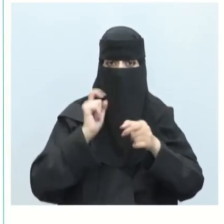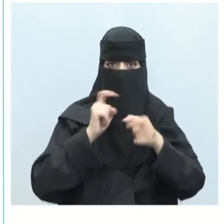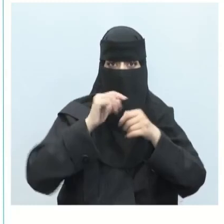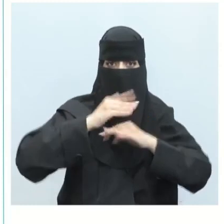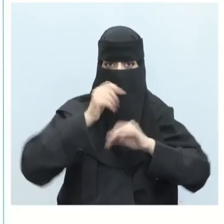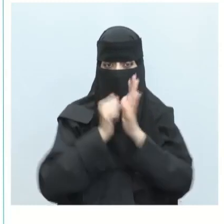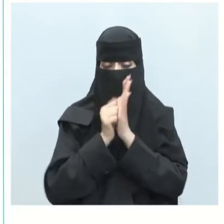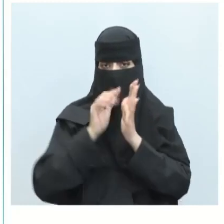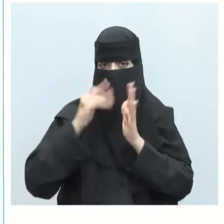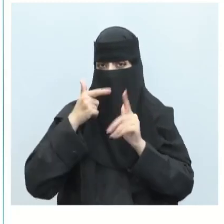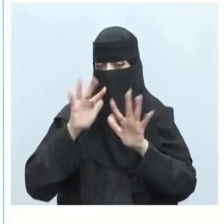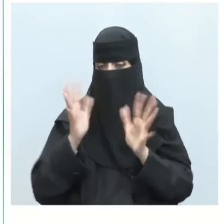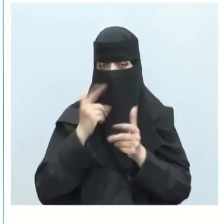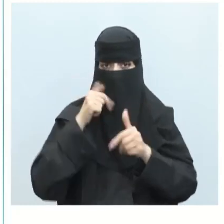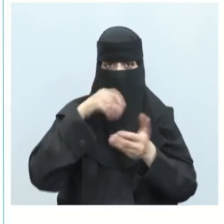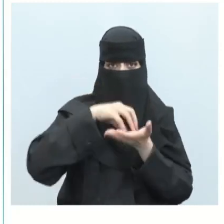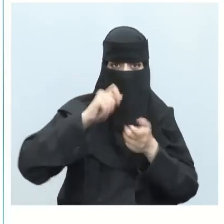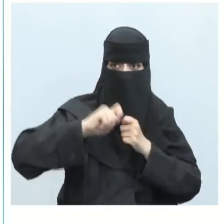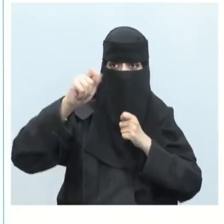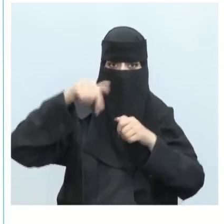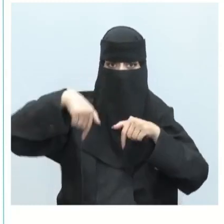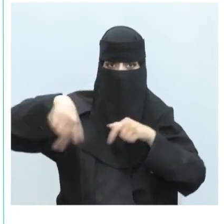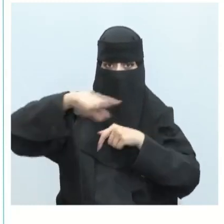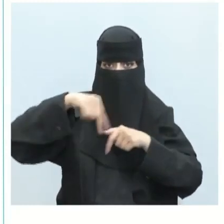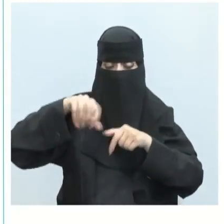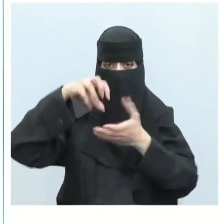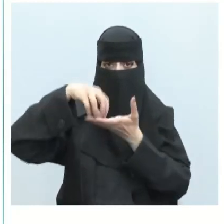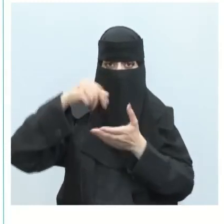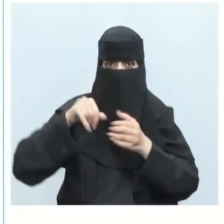المنزل او من اي مكان خارج مبنى هذه